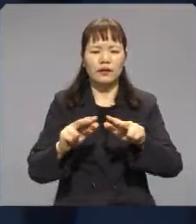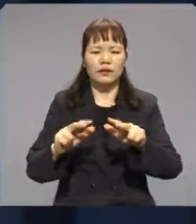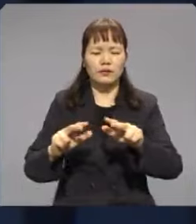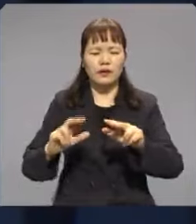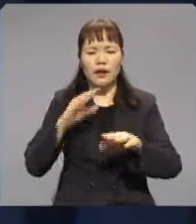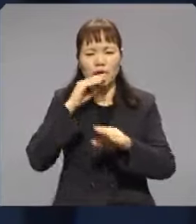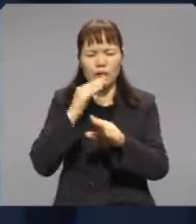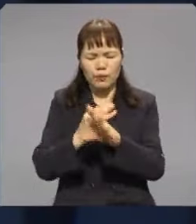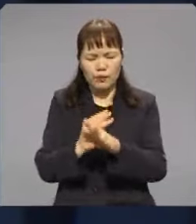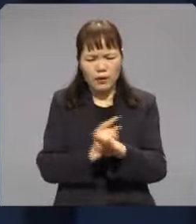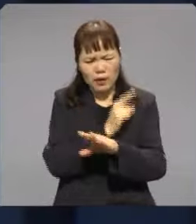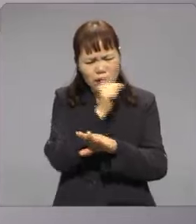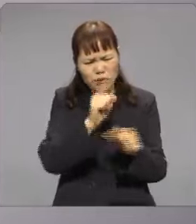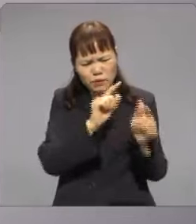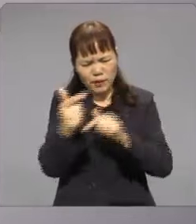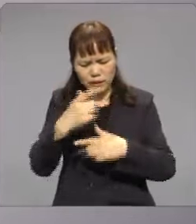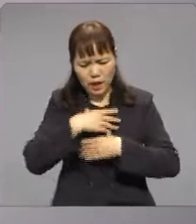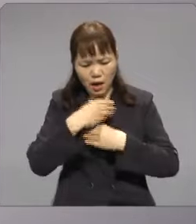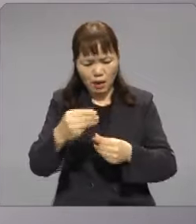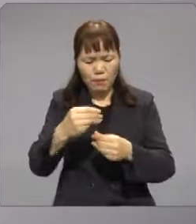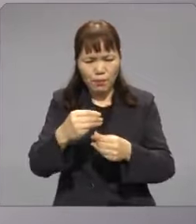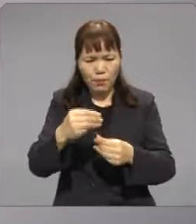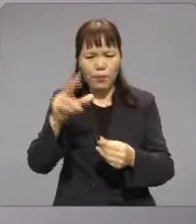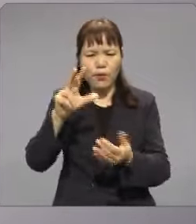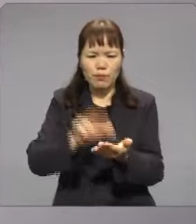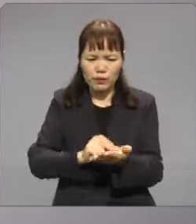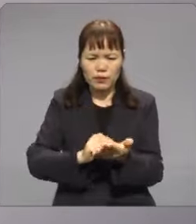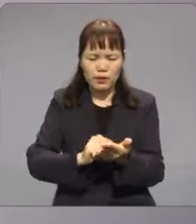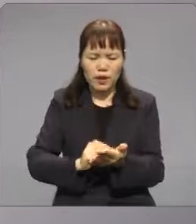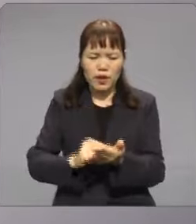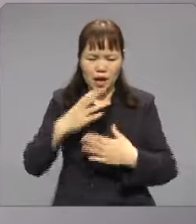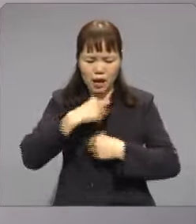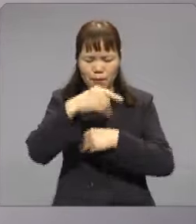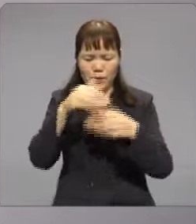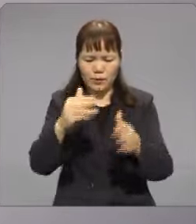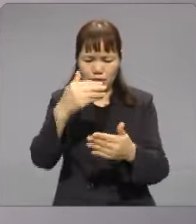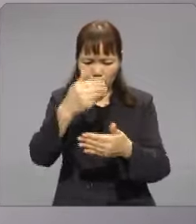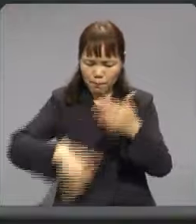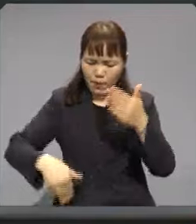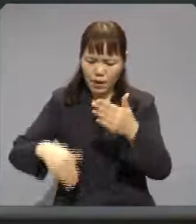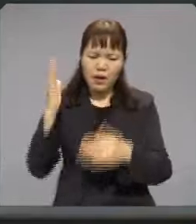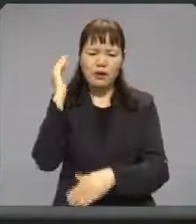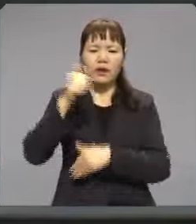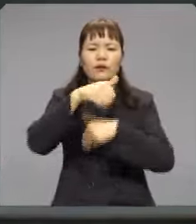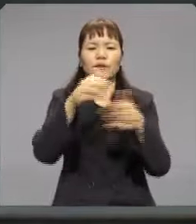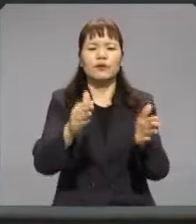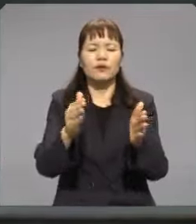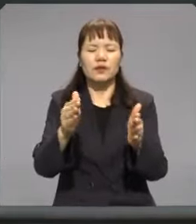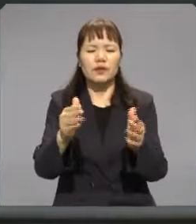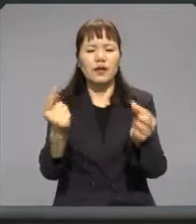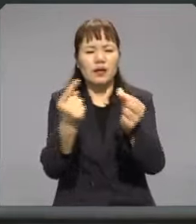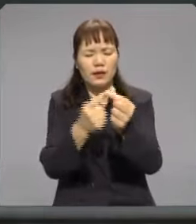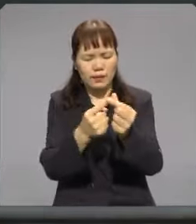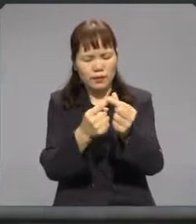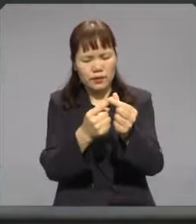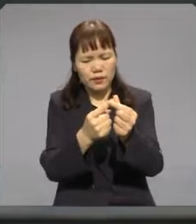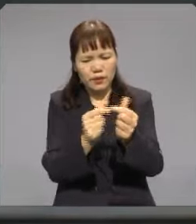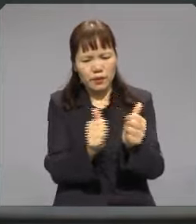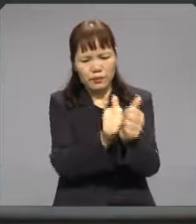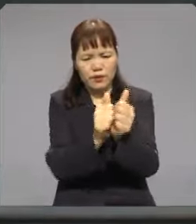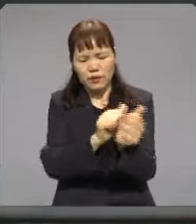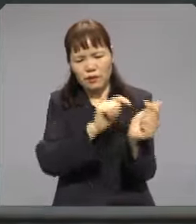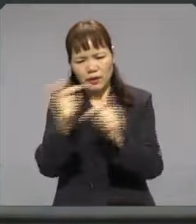도발 등 현재 안보 상황을 고려해 국가 안보실을 제외한 대통령실 수석 비서관급 이상